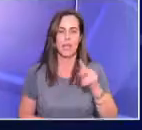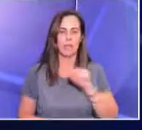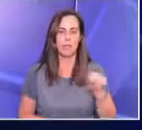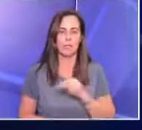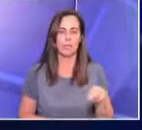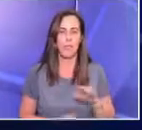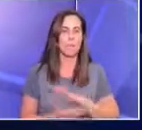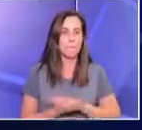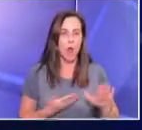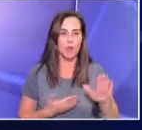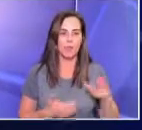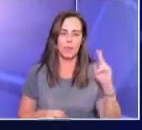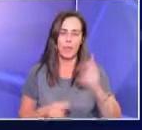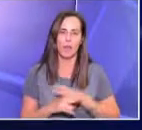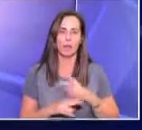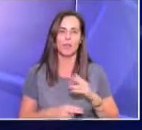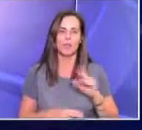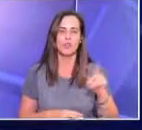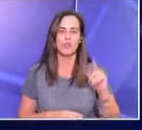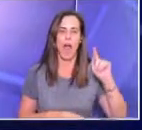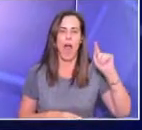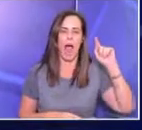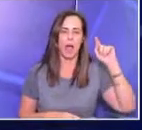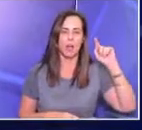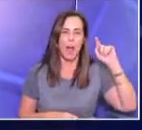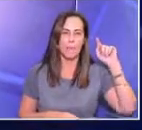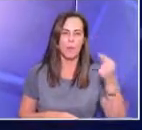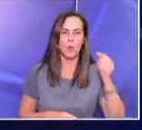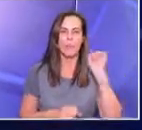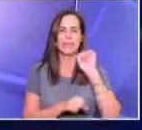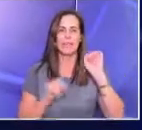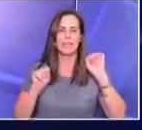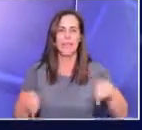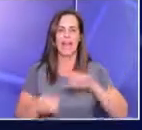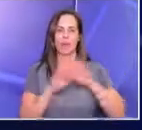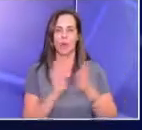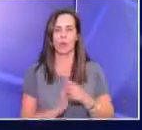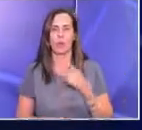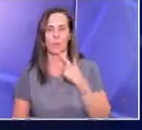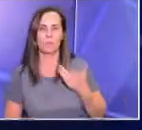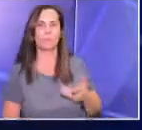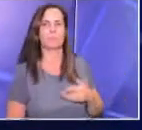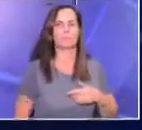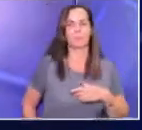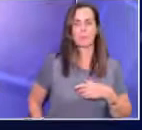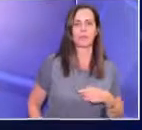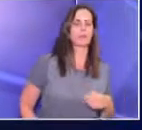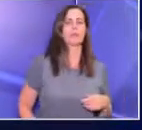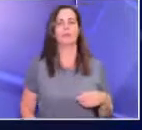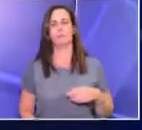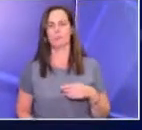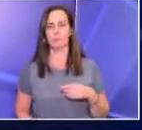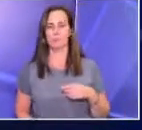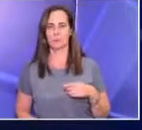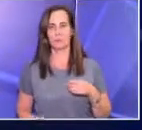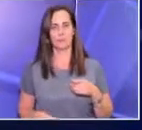הסוגיות. פשוט התרגלנו שהקצוות ניהלו פה את השיח, ואנחנו רוצים משהו אחר. אז את אומרת בעצם, זה, את יודעת, זה שיח שהוא די